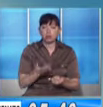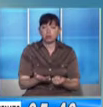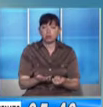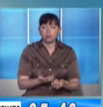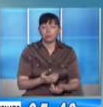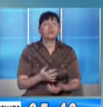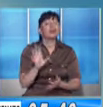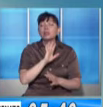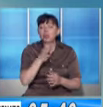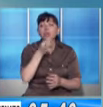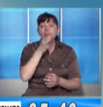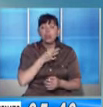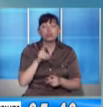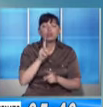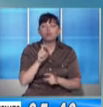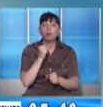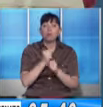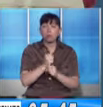dacă o să ajungă în Parlament. Trei, numiți, vă rog,